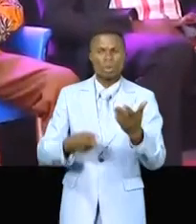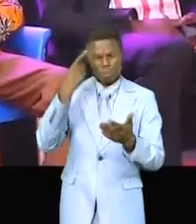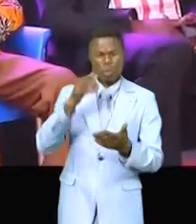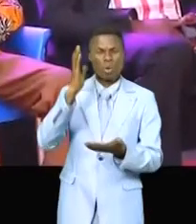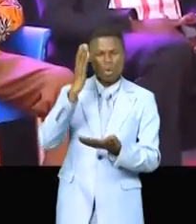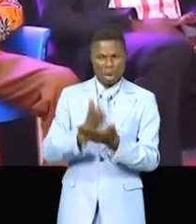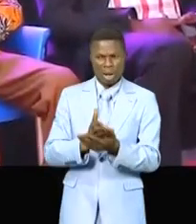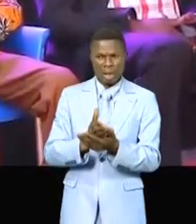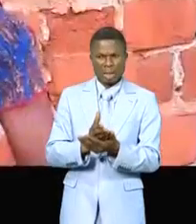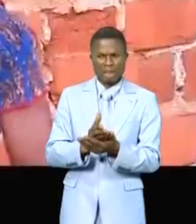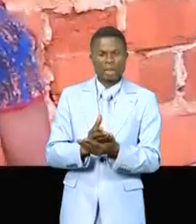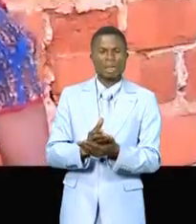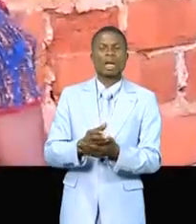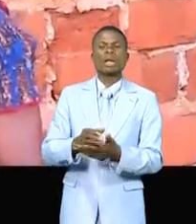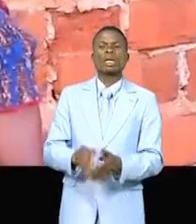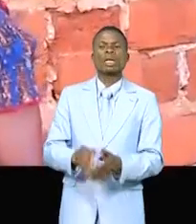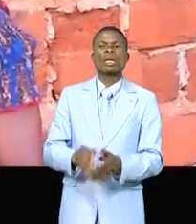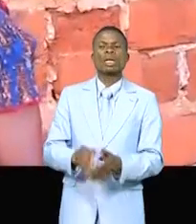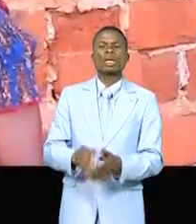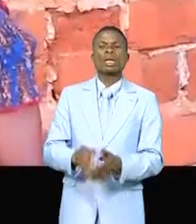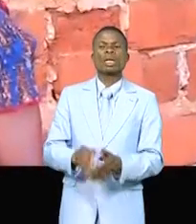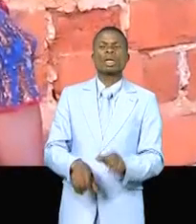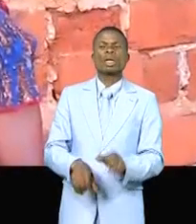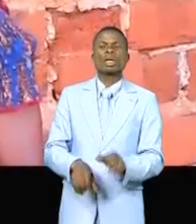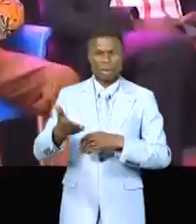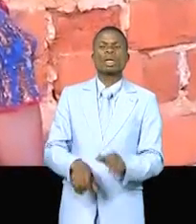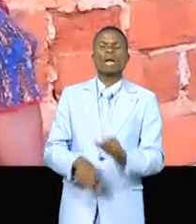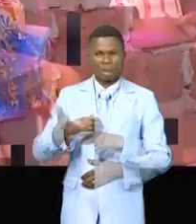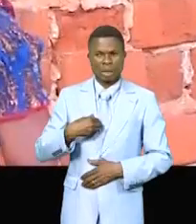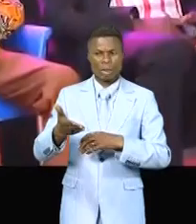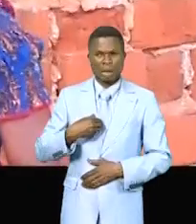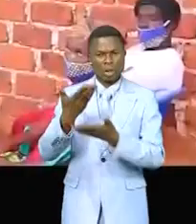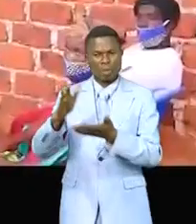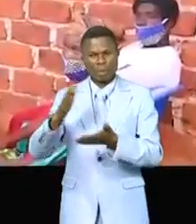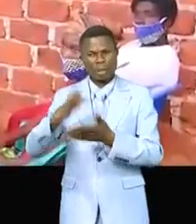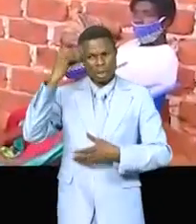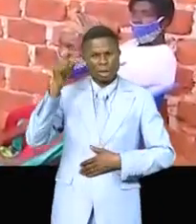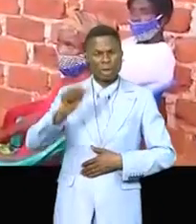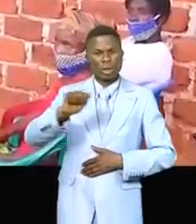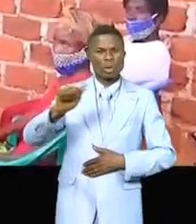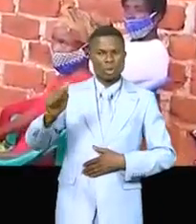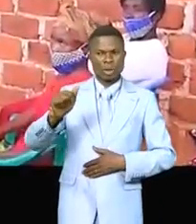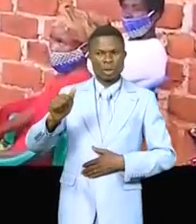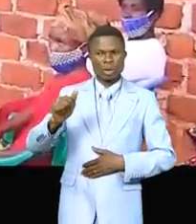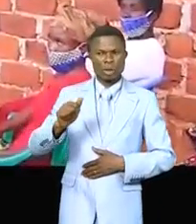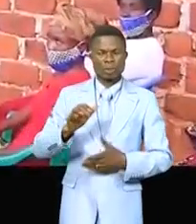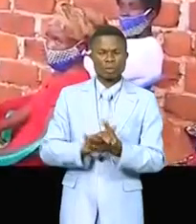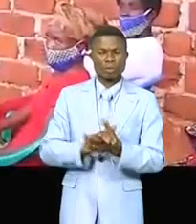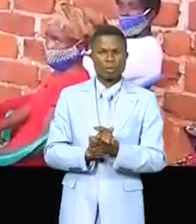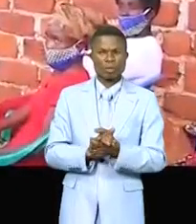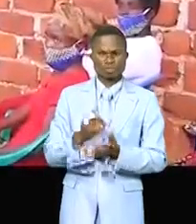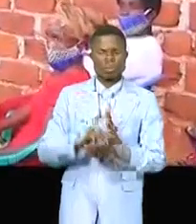ou mieux bannir ces pratiques ont essayé de faire une expérience personnelle, a réussi à faire